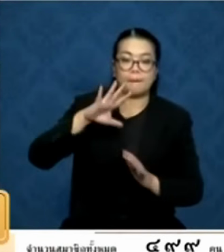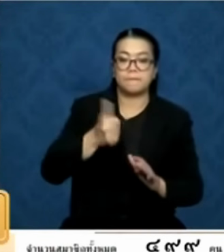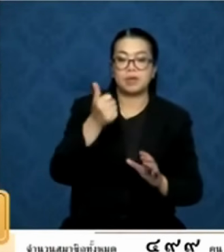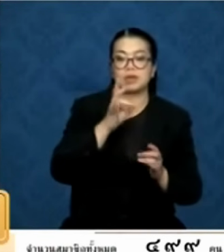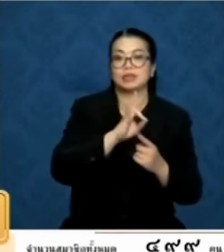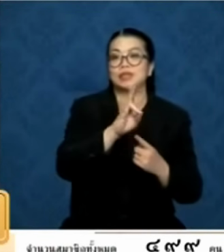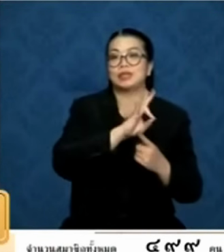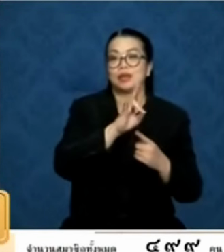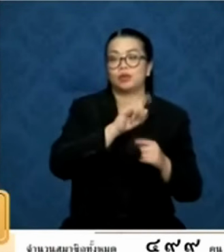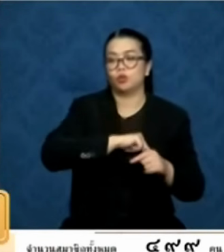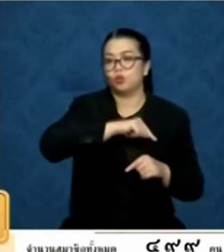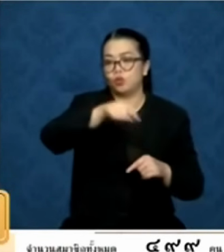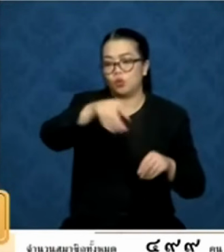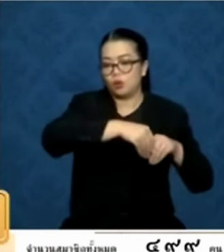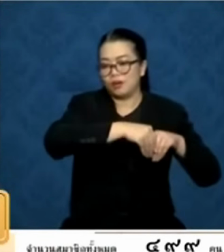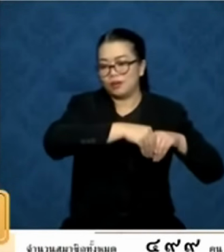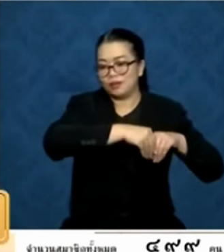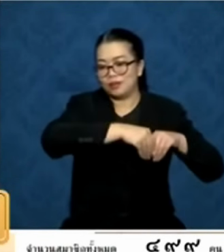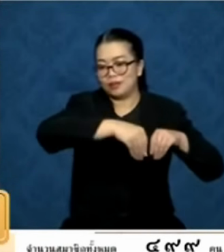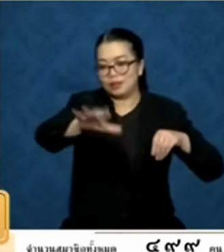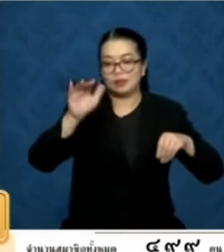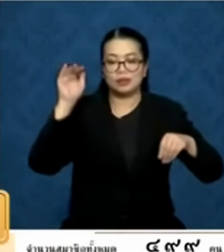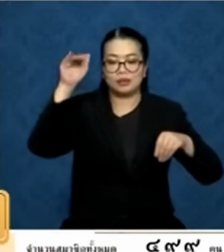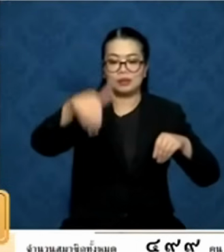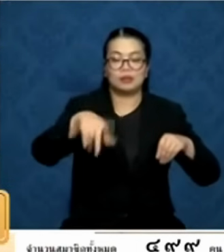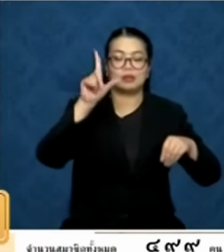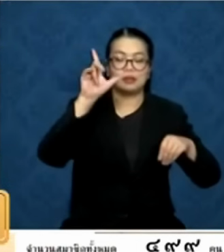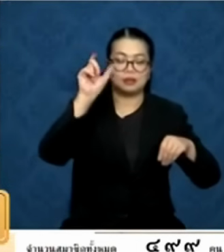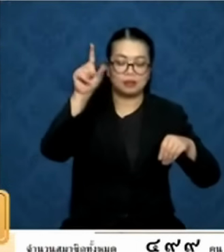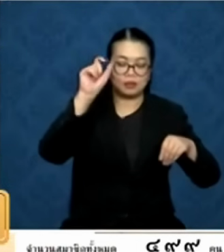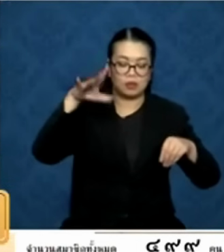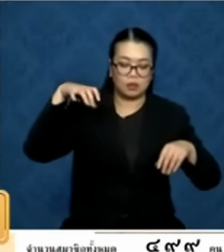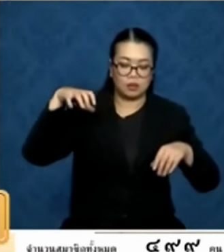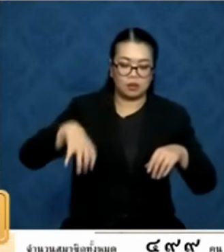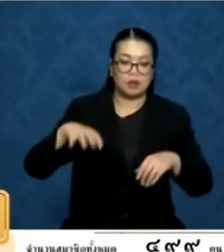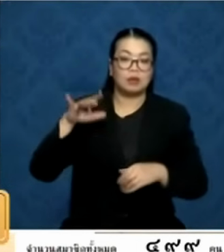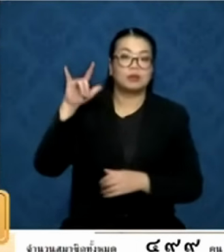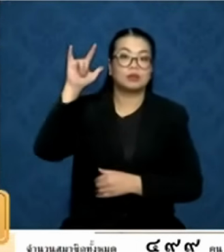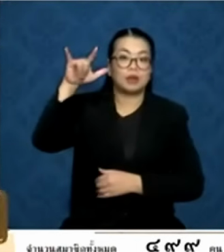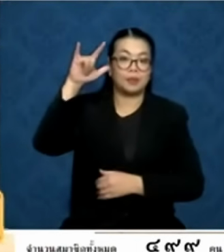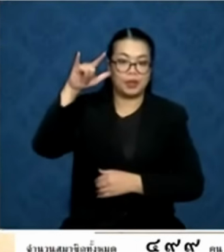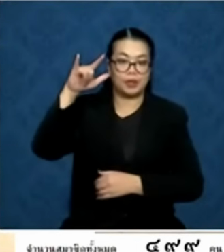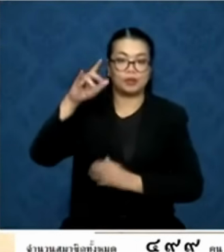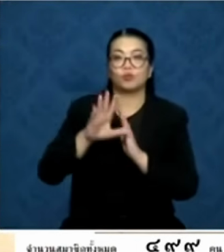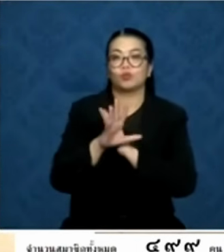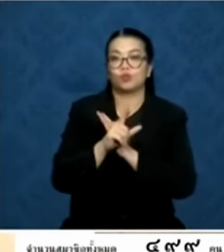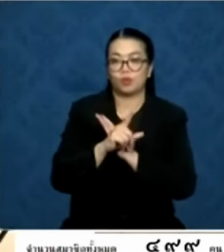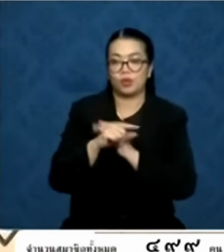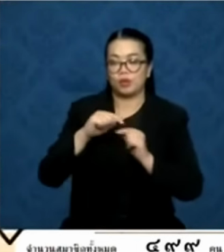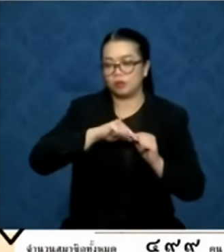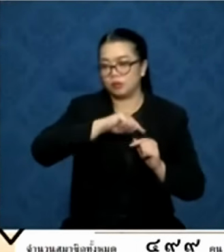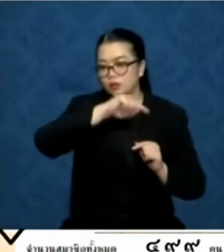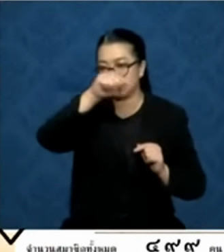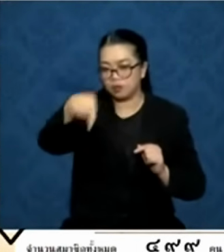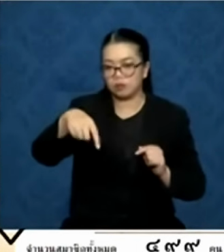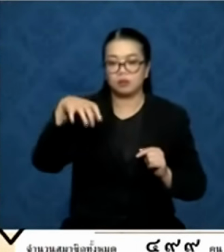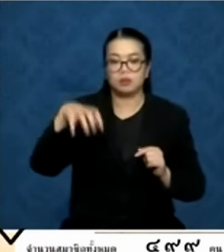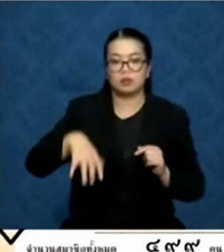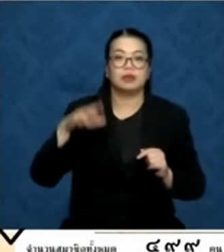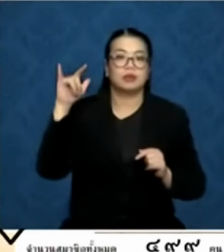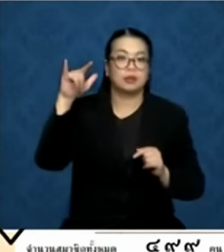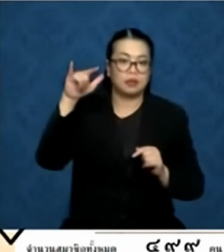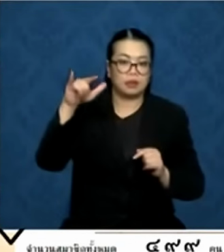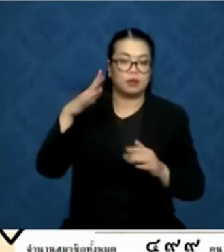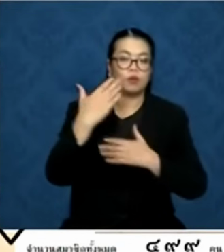ข7ส่วนต่อขยายเชื่อมสนามบินอู่ตะเภาเป็นต้นสนับสนุนการพัฒนาโครงสร้างพื้นฐานหลักเ